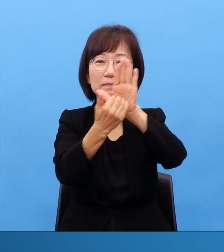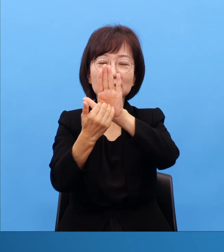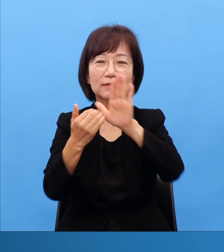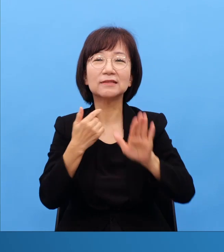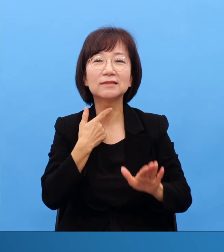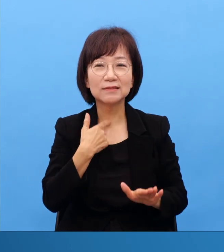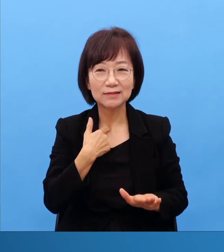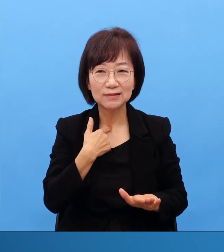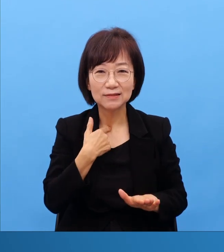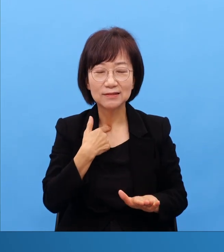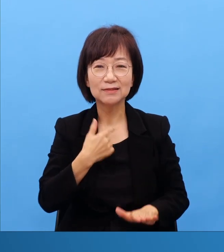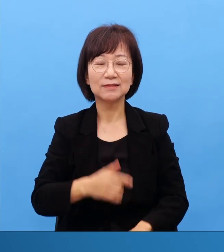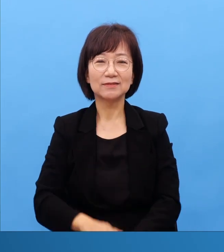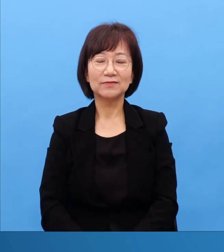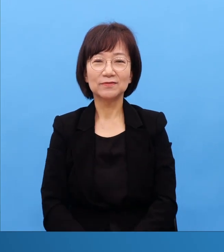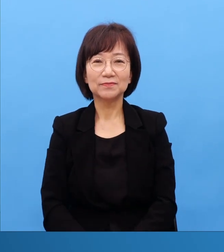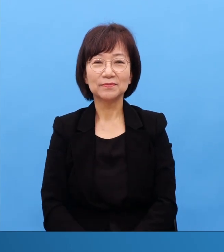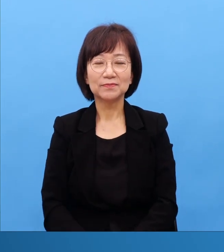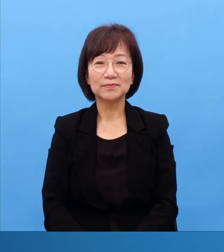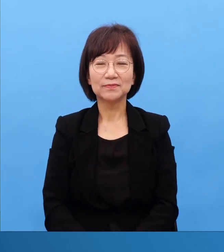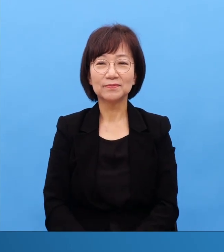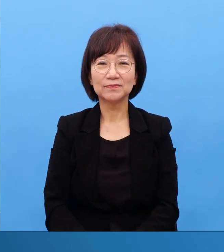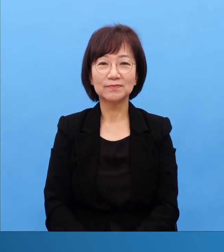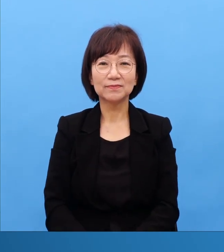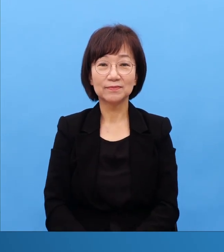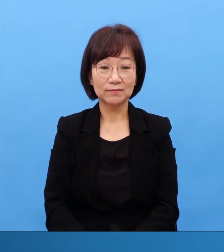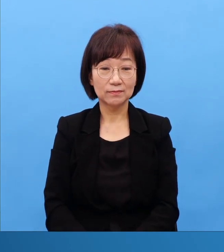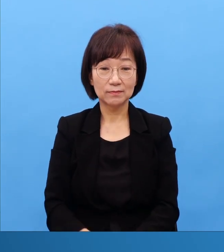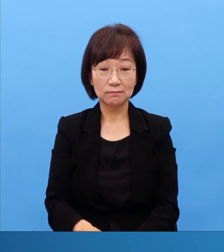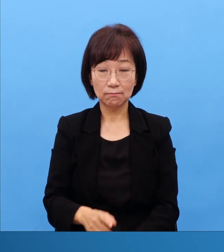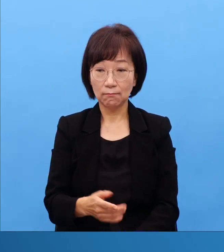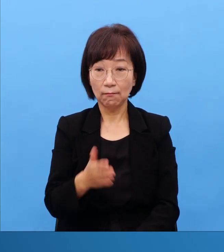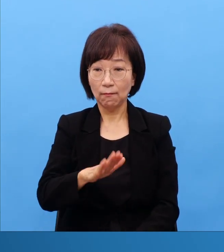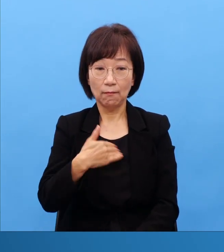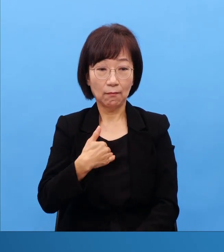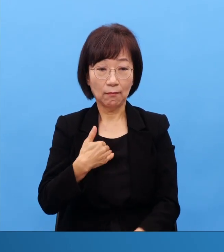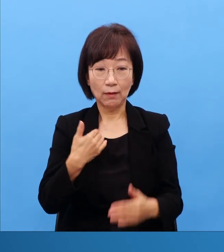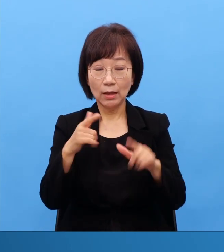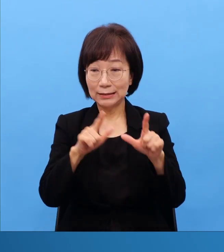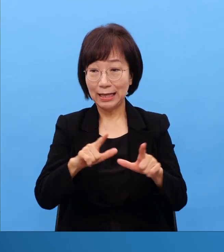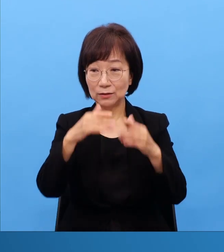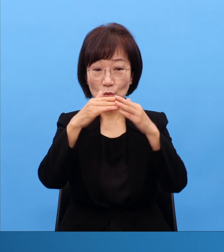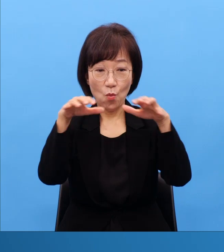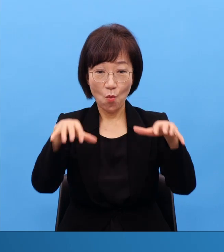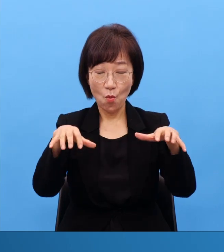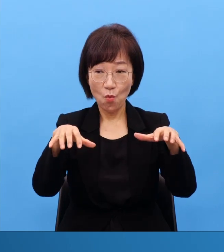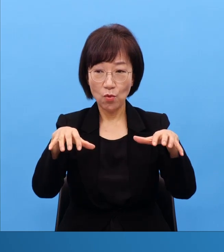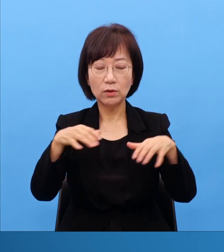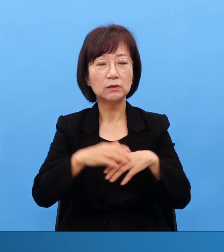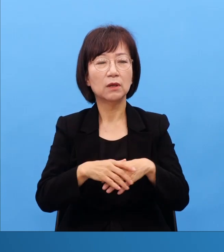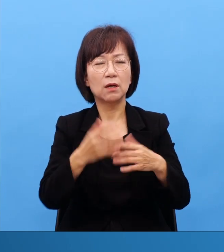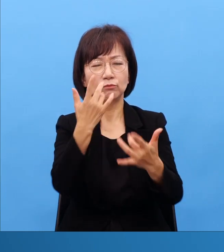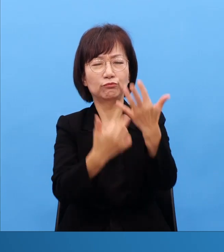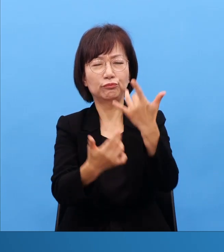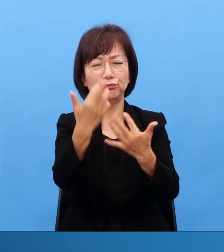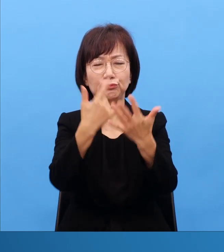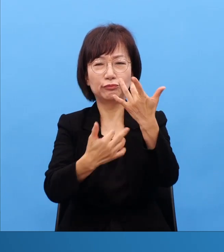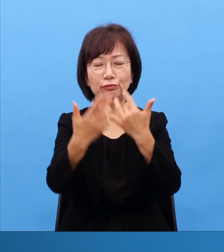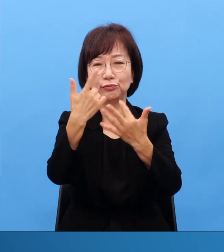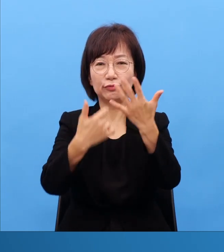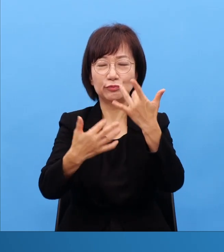through. 그게 우리 마을에 불이 난 겁니다. And it was in that village where I lived when I was a child where a fire broke